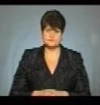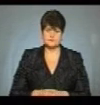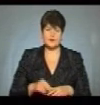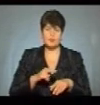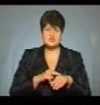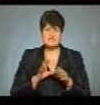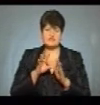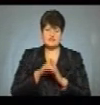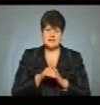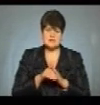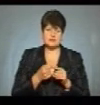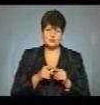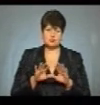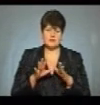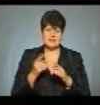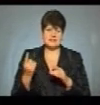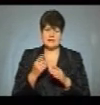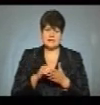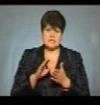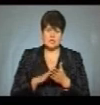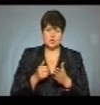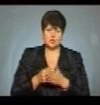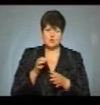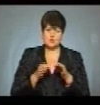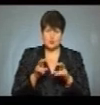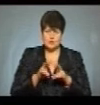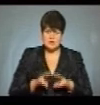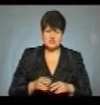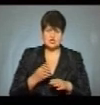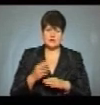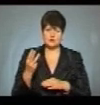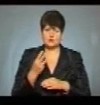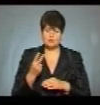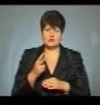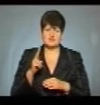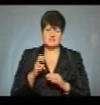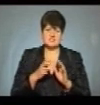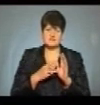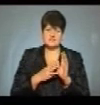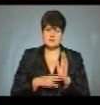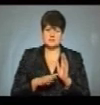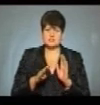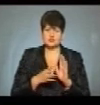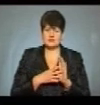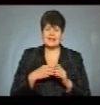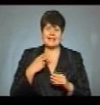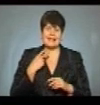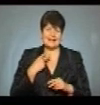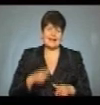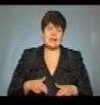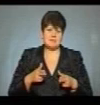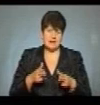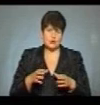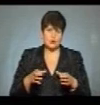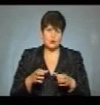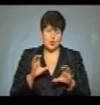Поліцейські внесли подію до єдиного реєстру досудових розслідувань за частиною 2 статті 286 Кримінального кодексу України. Це порушення